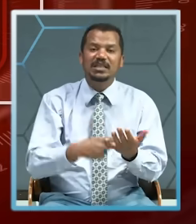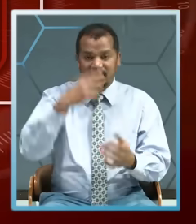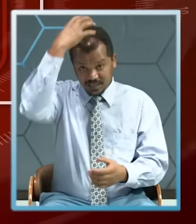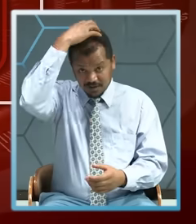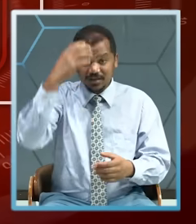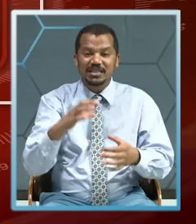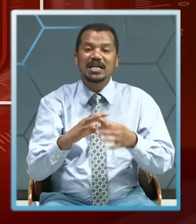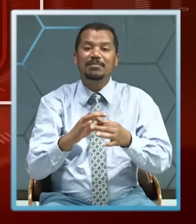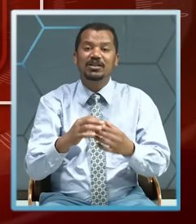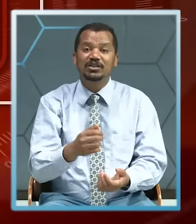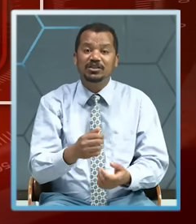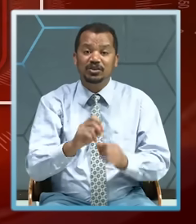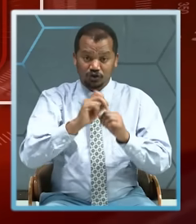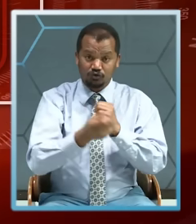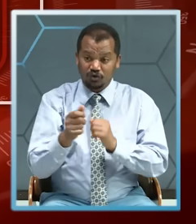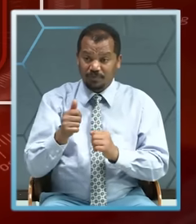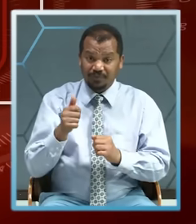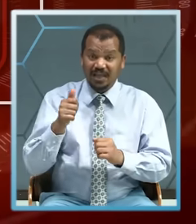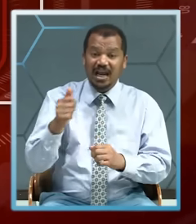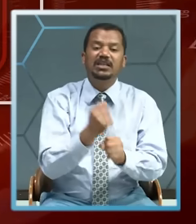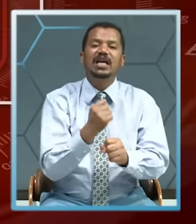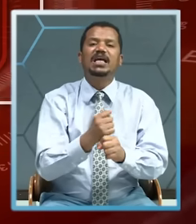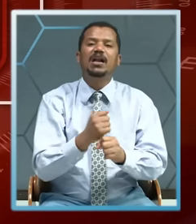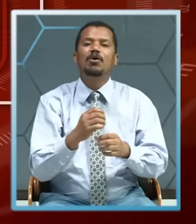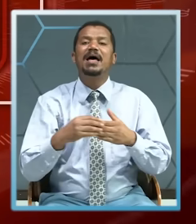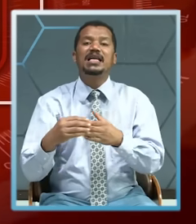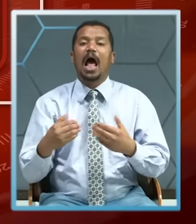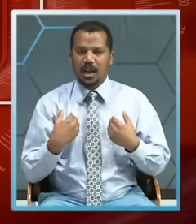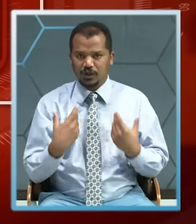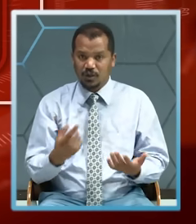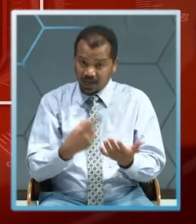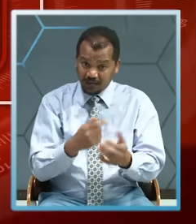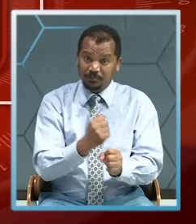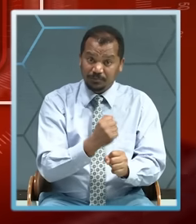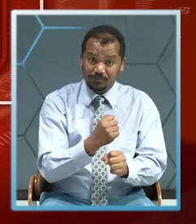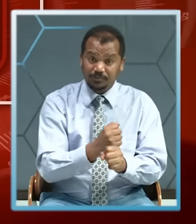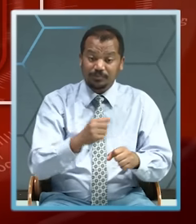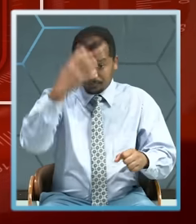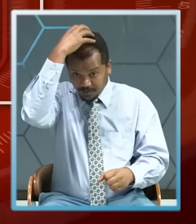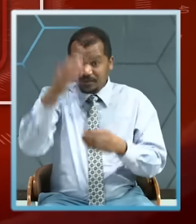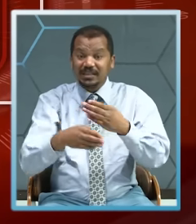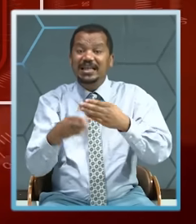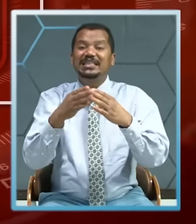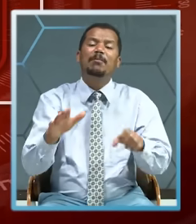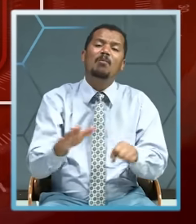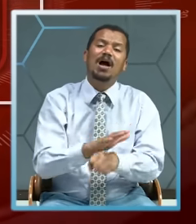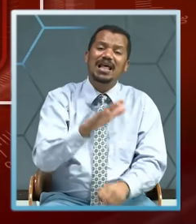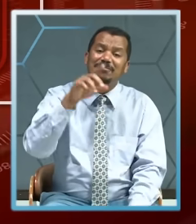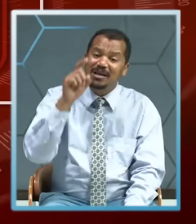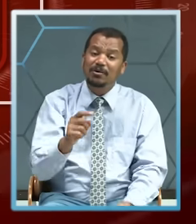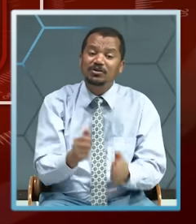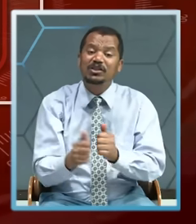እነዚህ የመንግስታት ህብረት ድርጅቶች የራሳቸውን ያሰራር መርህ አላቸው። ይህን ስራ በመስራት በመንግስት ደረጃ